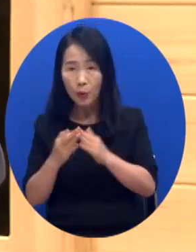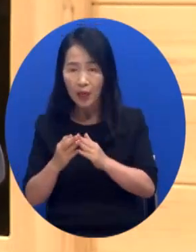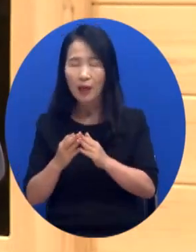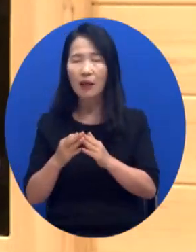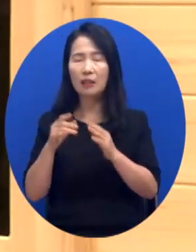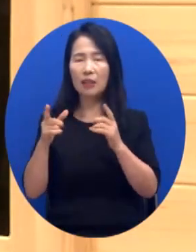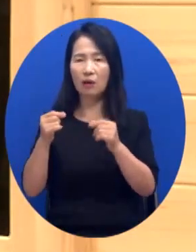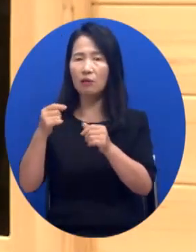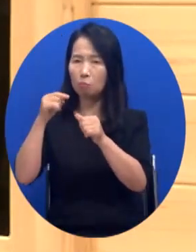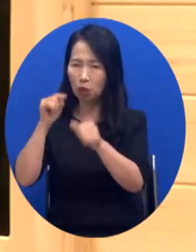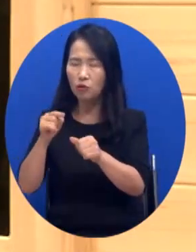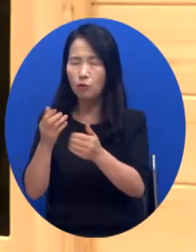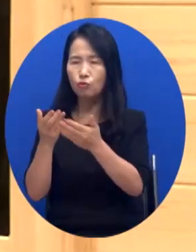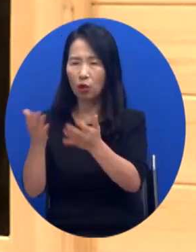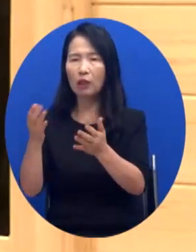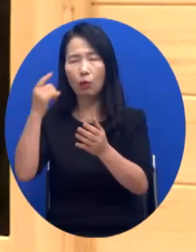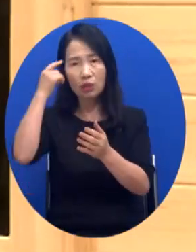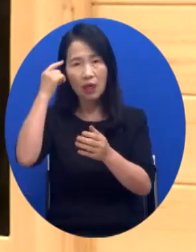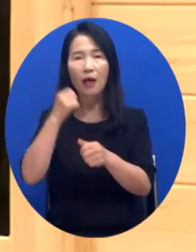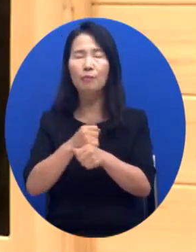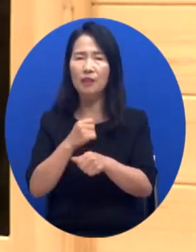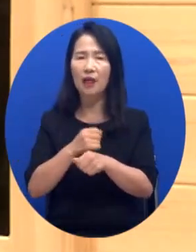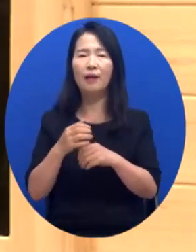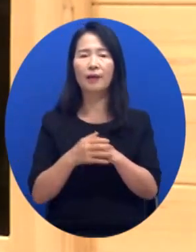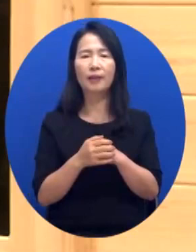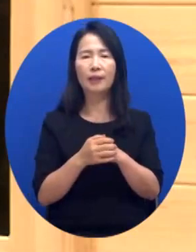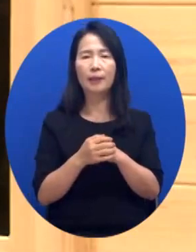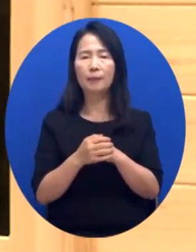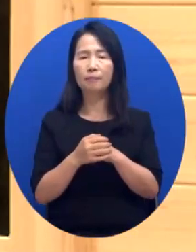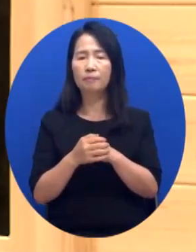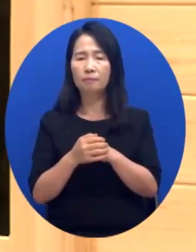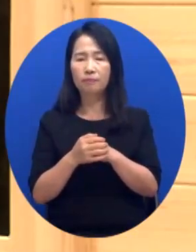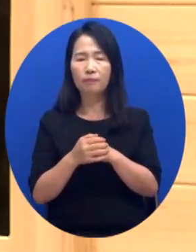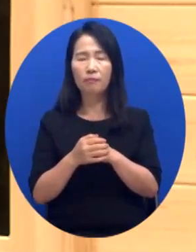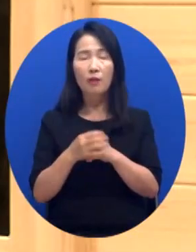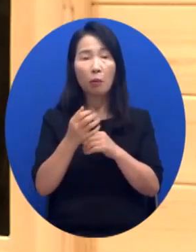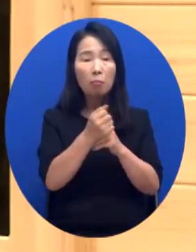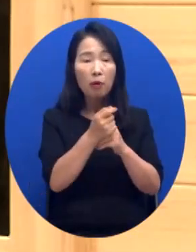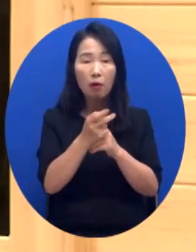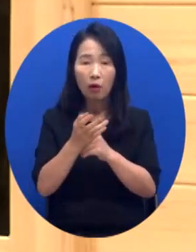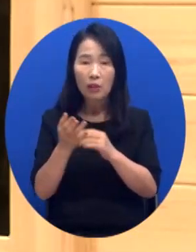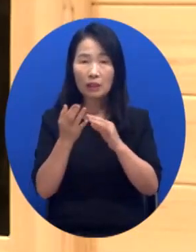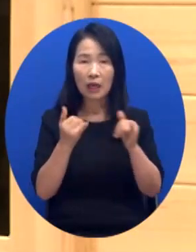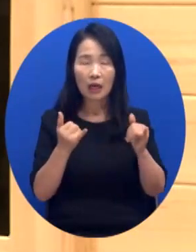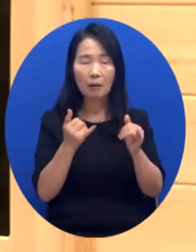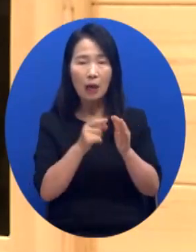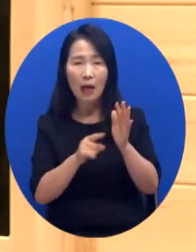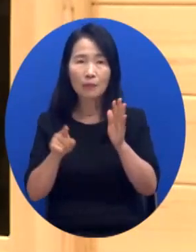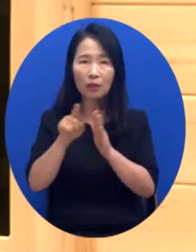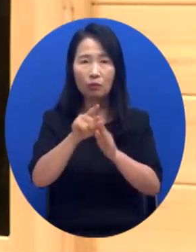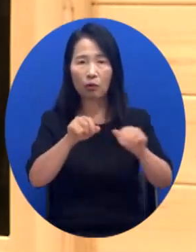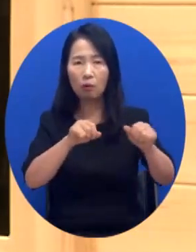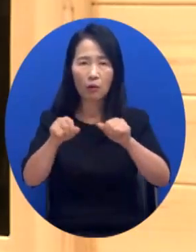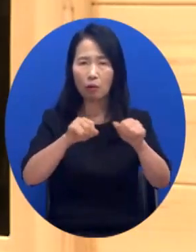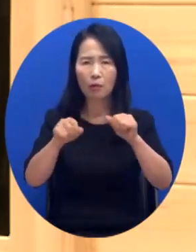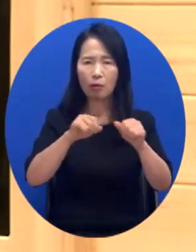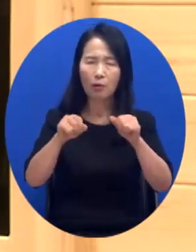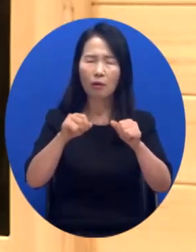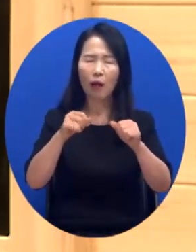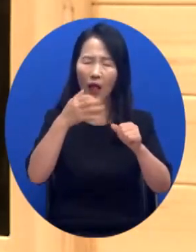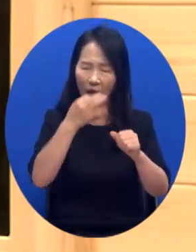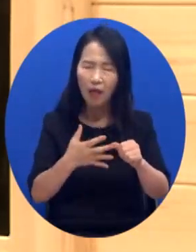시그널을 주고 있다고 생각합니다. 그러므로 몇 사람만 앞장서서 움직이지 말고